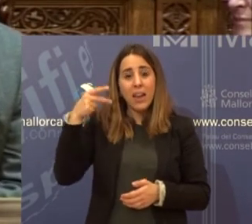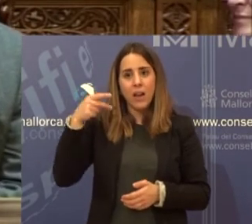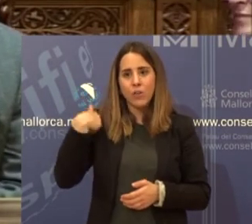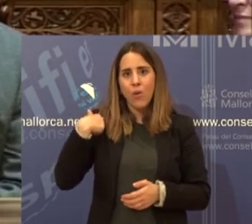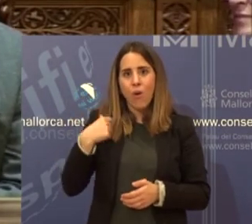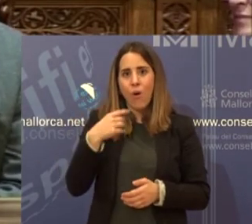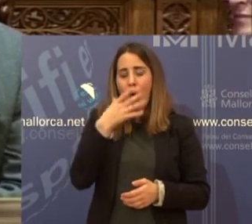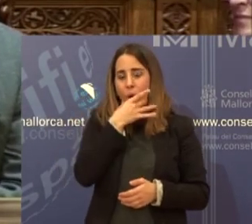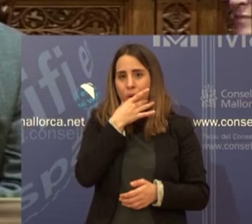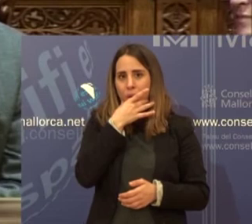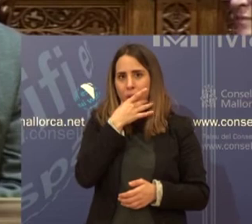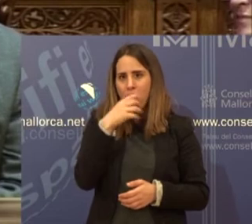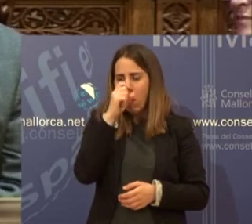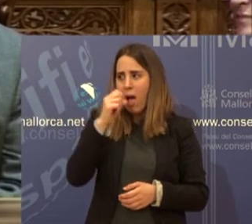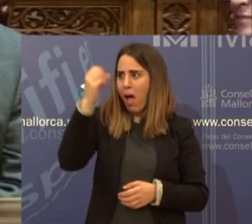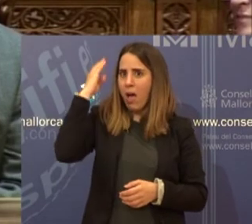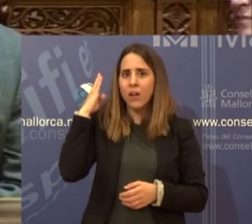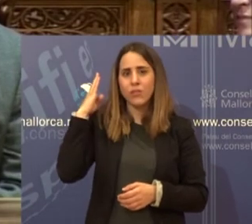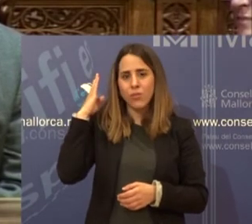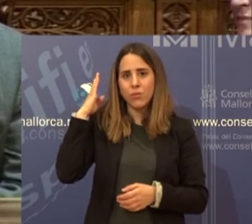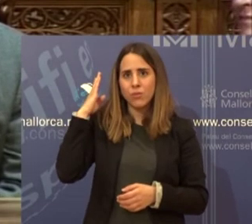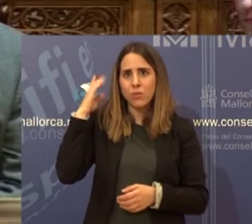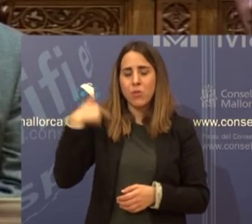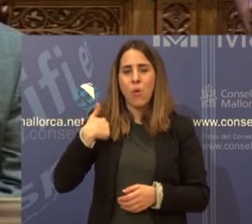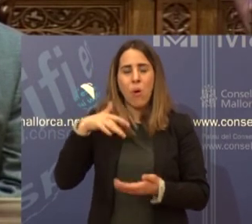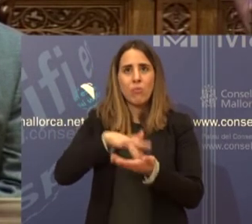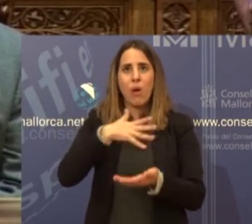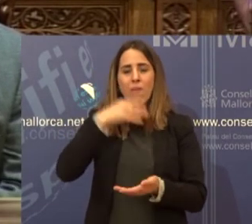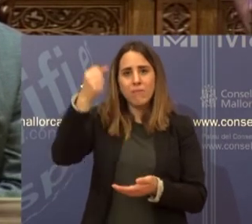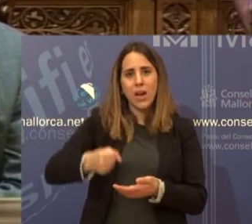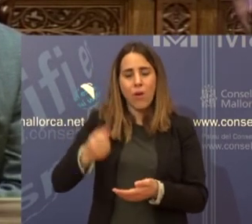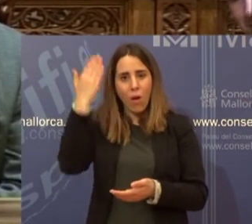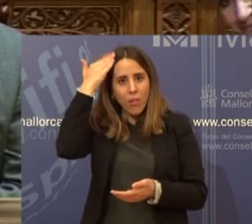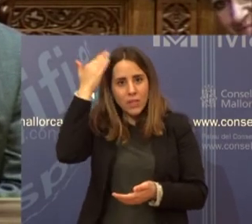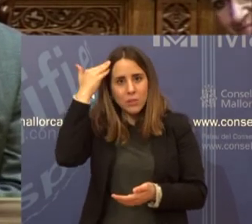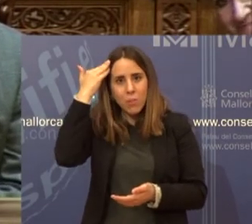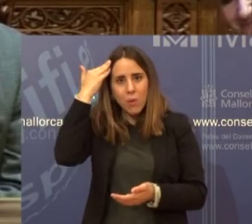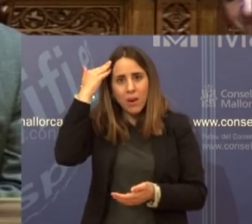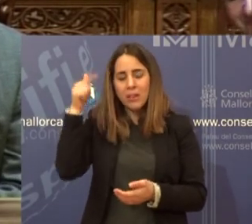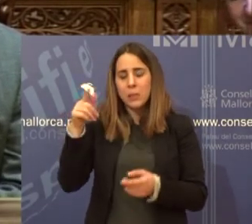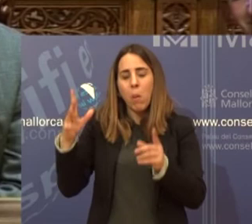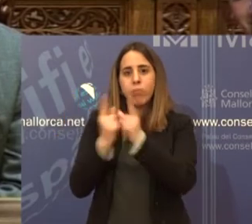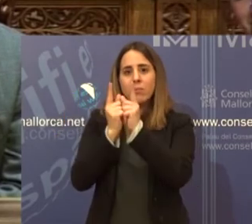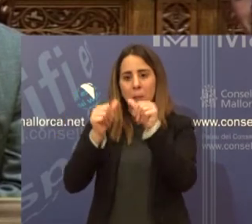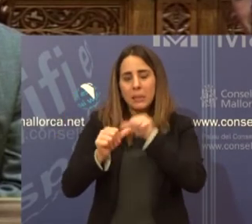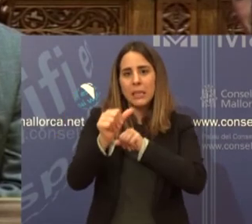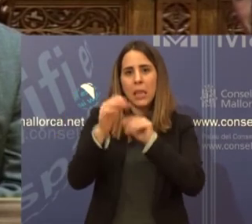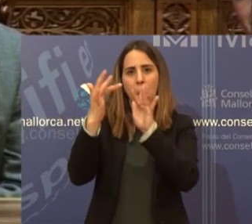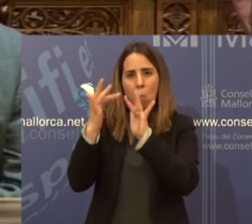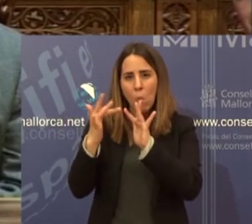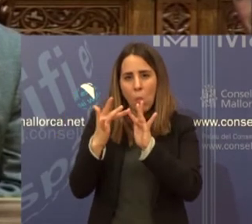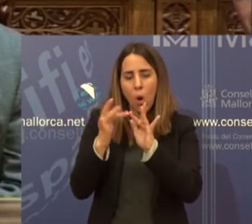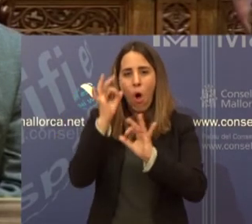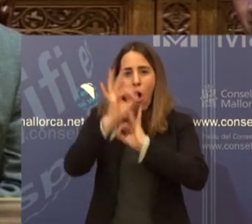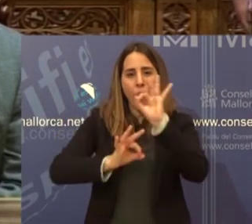parell d'anys, quan era Val d'Esporles, en Julià és d'Esporles, i a partir d'aquí vàrem entrar en